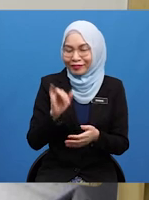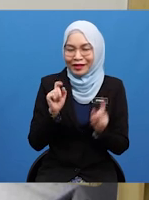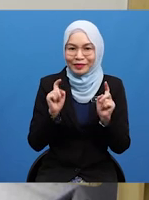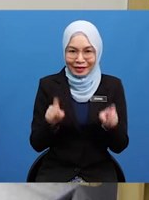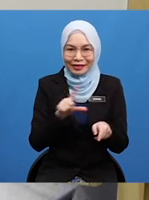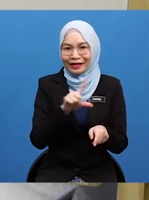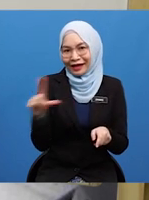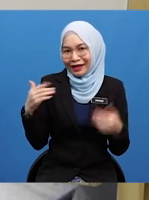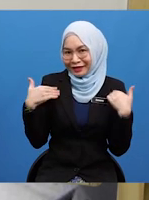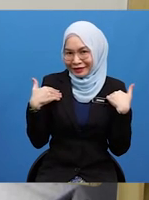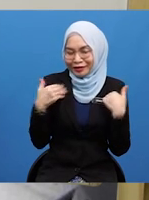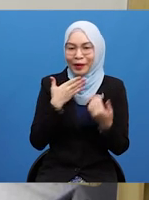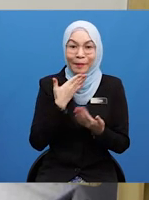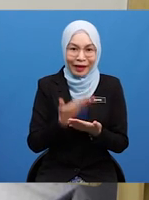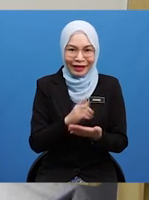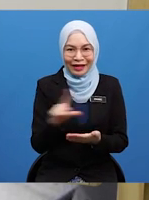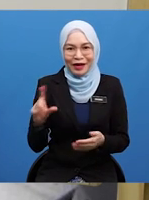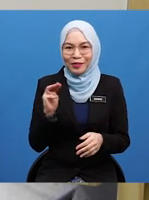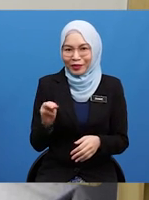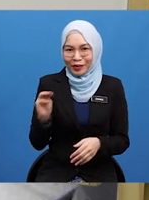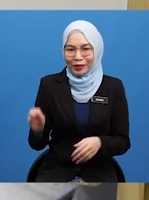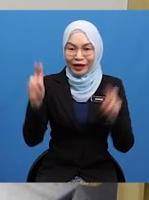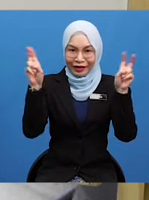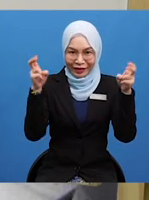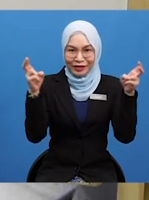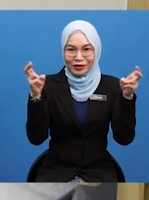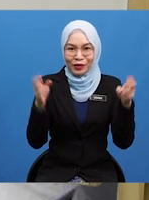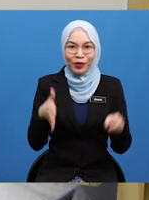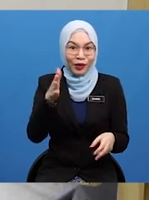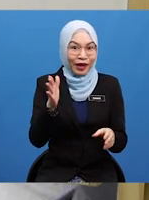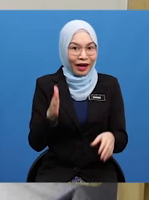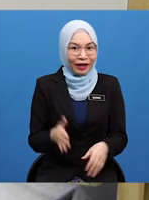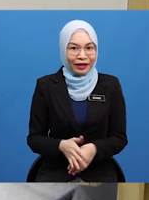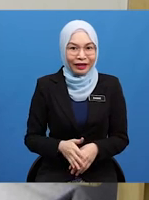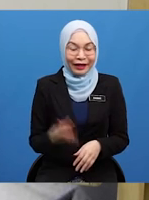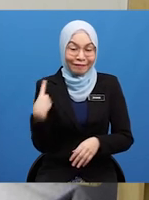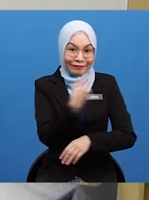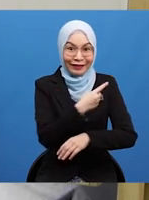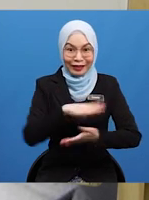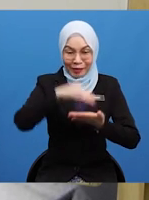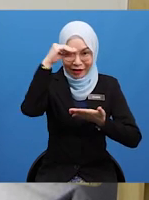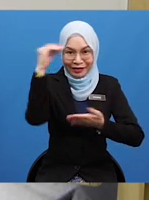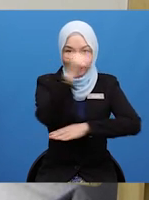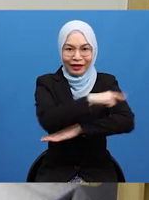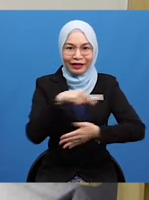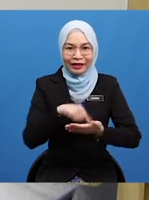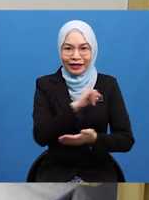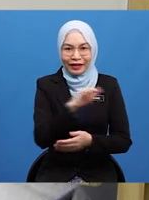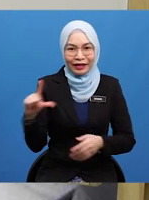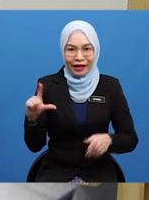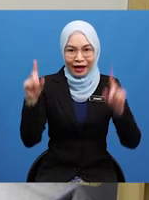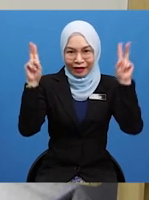Baiklah, murid-murid. Tajuk yang akan kita belajar pada hari ini ialah tajuk